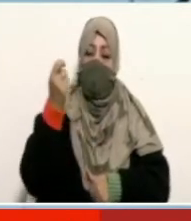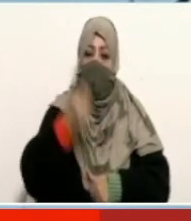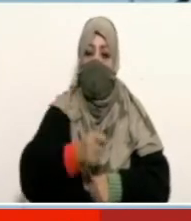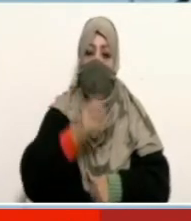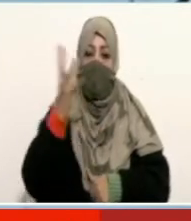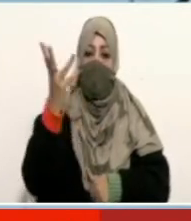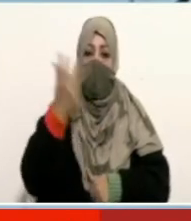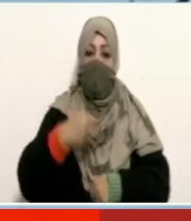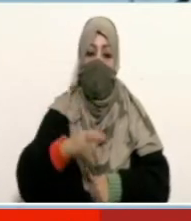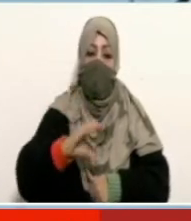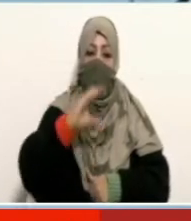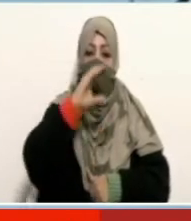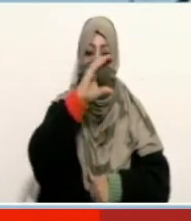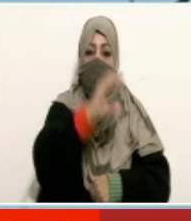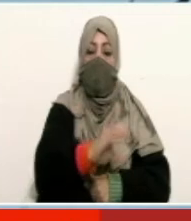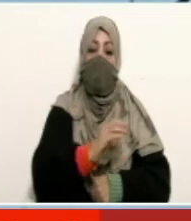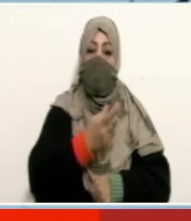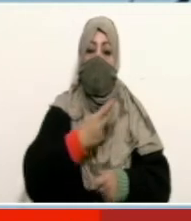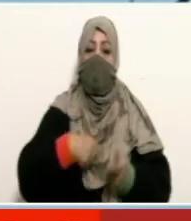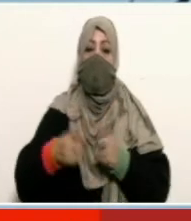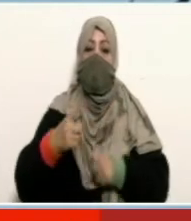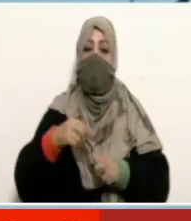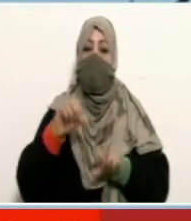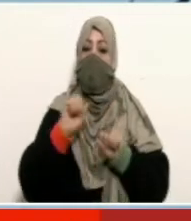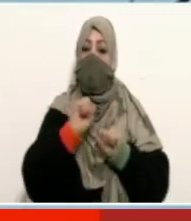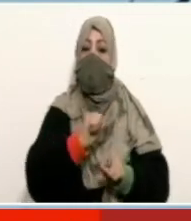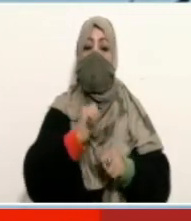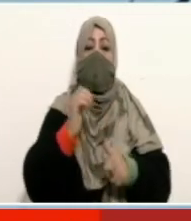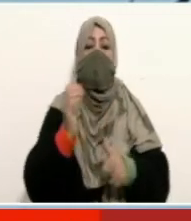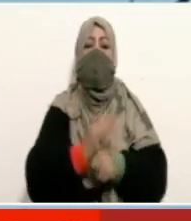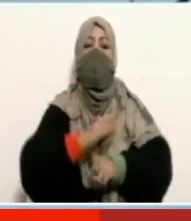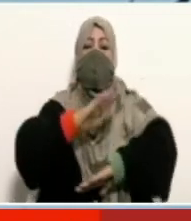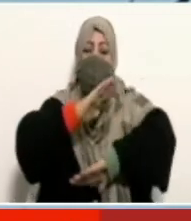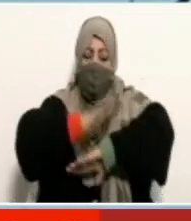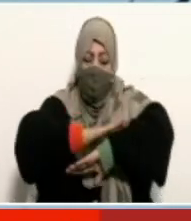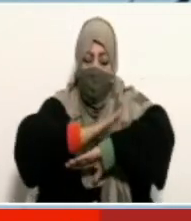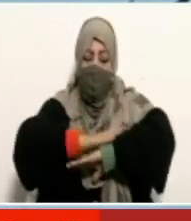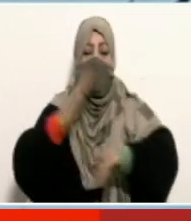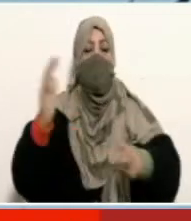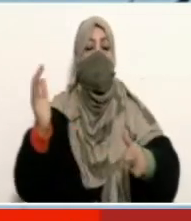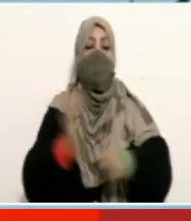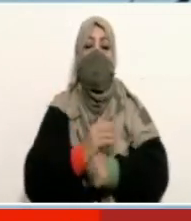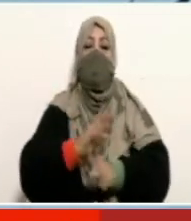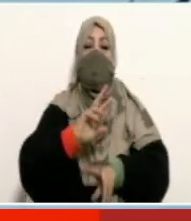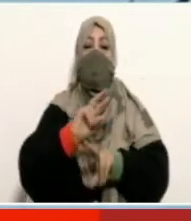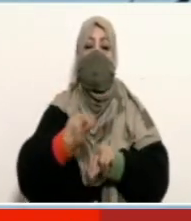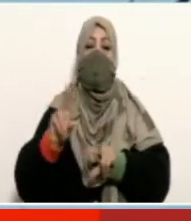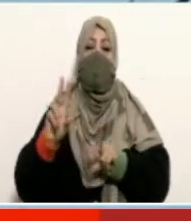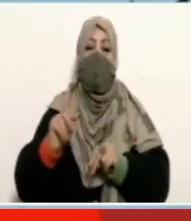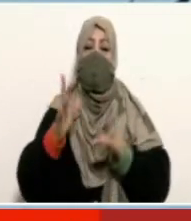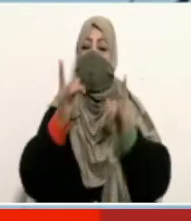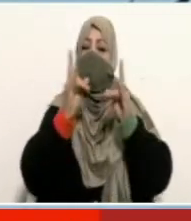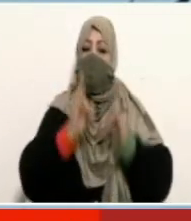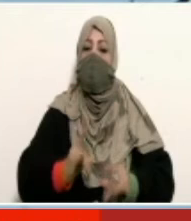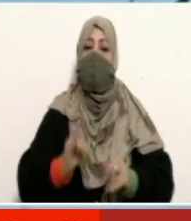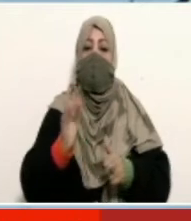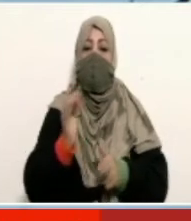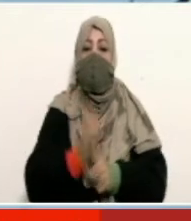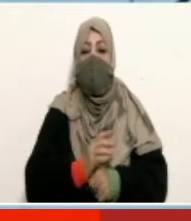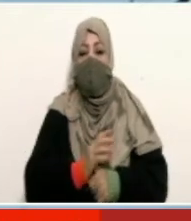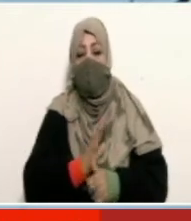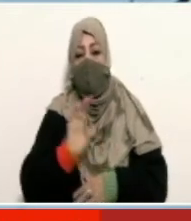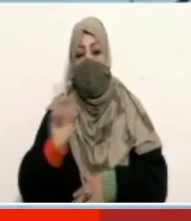لها حكم الزوج يعني الأحكام الزوجية الكاملة. مسألة الدخول إذا كان هو مماطل ومعه القدرة